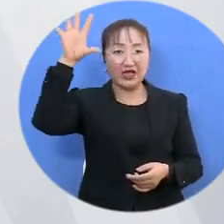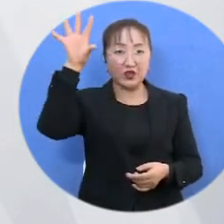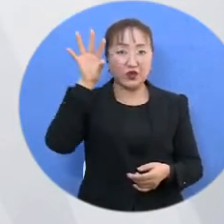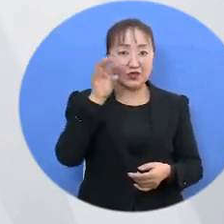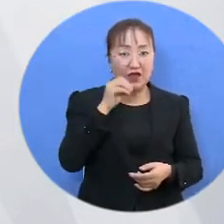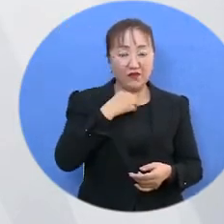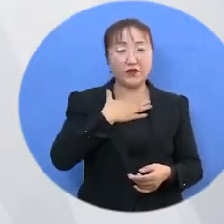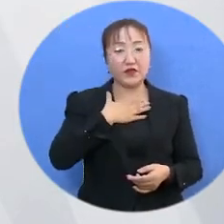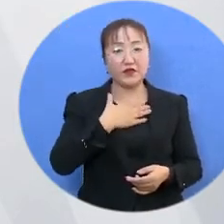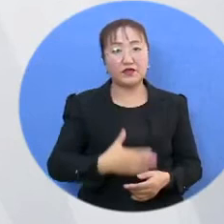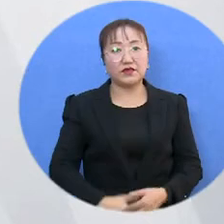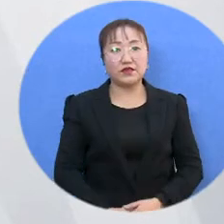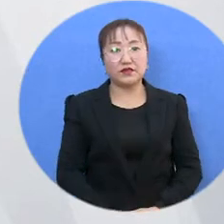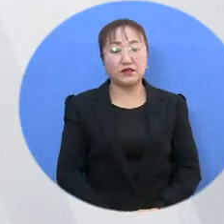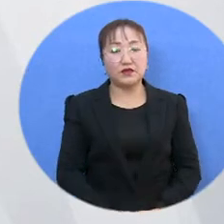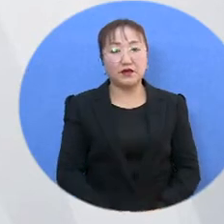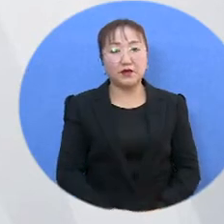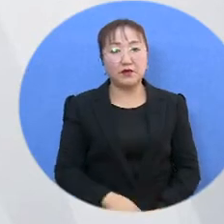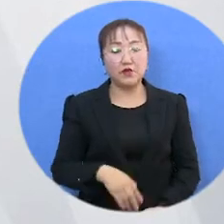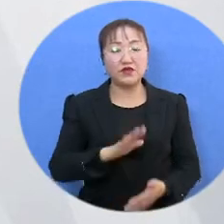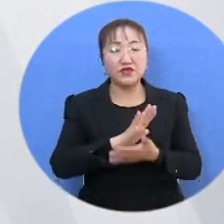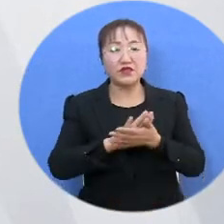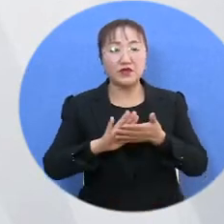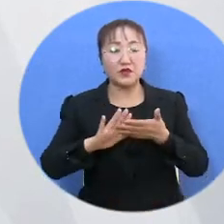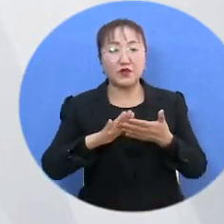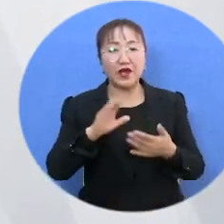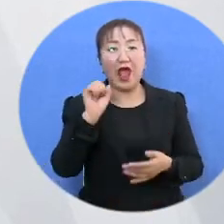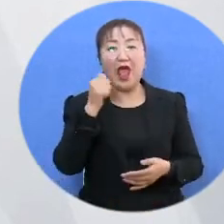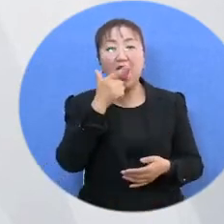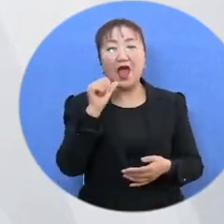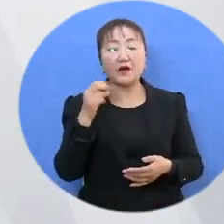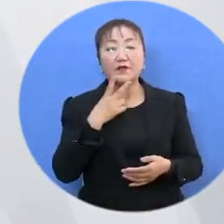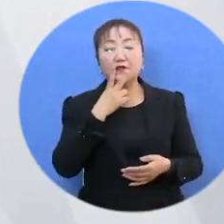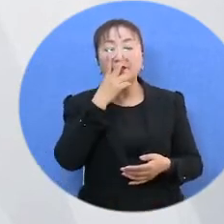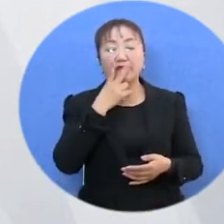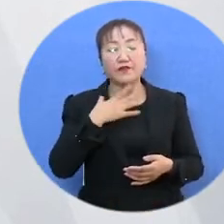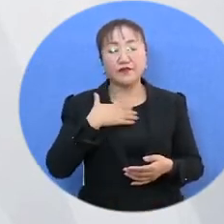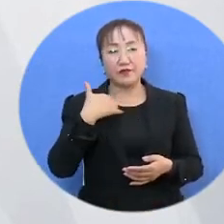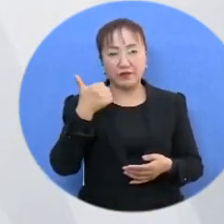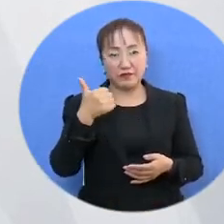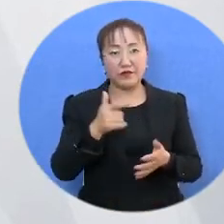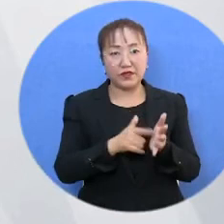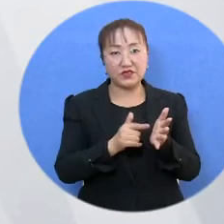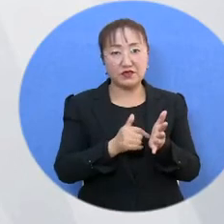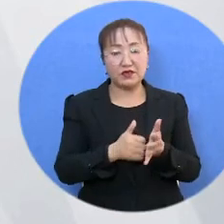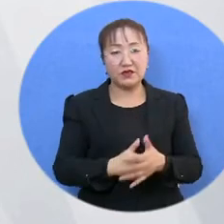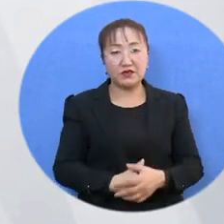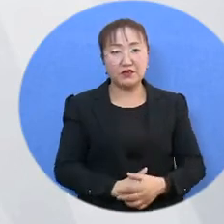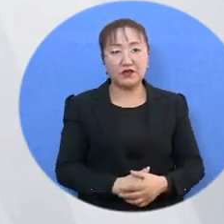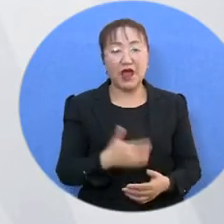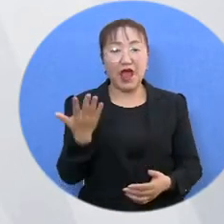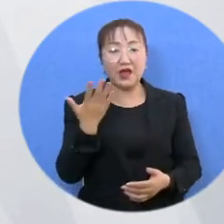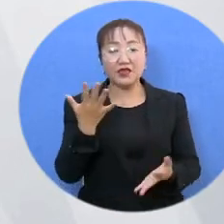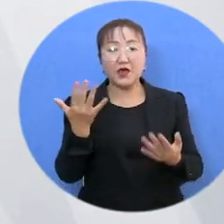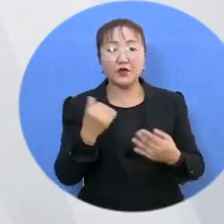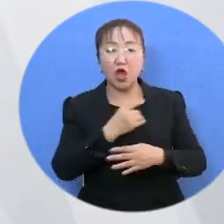мөн бидэнд цэвэр агаар амьсгалах хамгийн гол зүйл болж өгдөг. Цэвэр агаарыг бид нар хаанаас олж авдаг вэ гэхээр ой